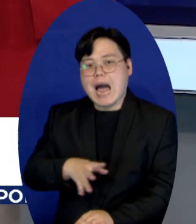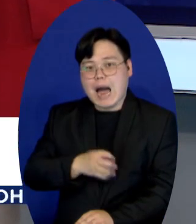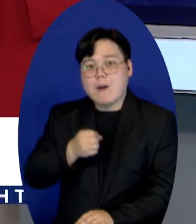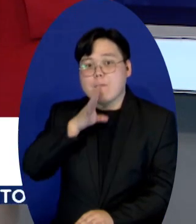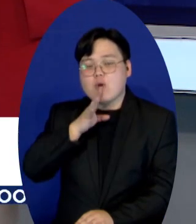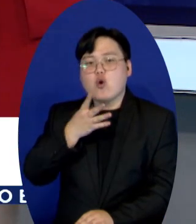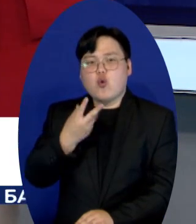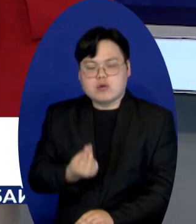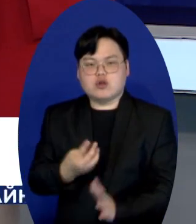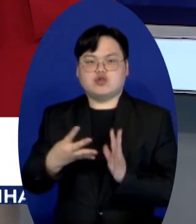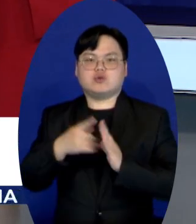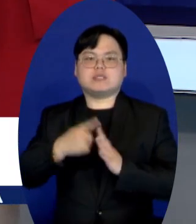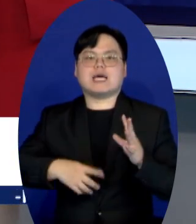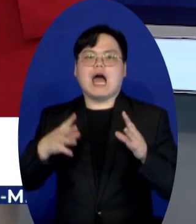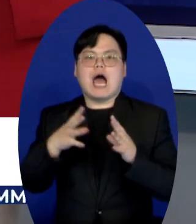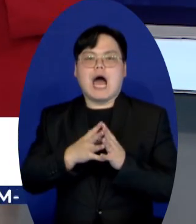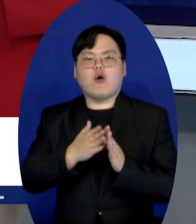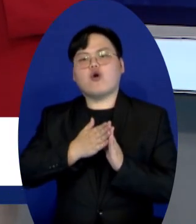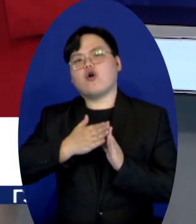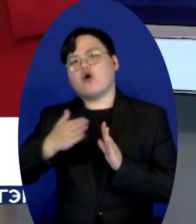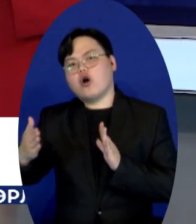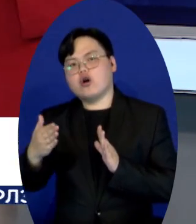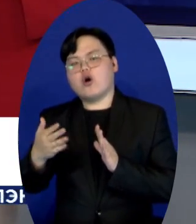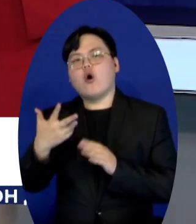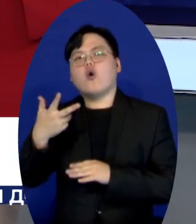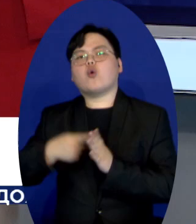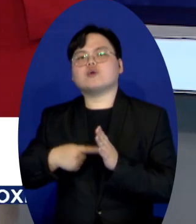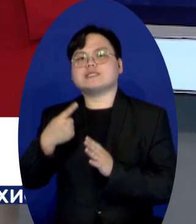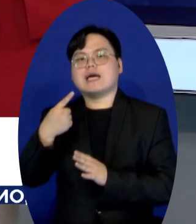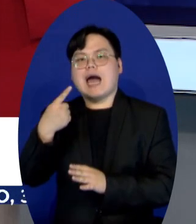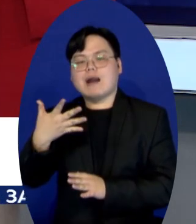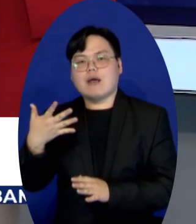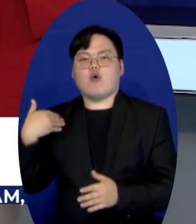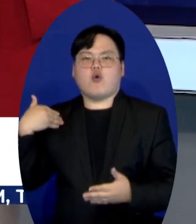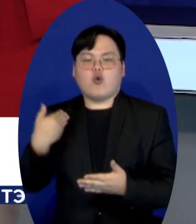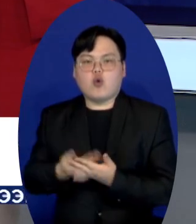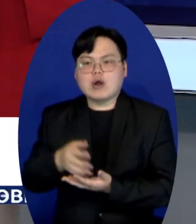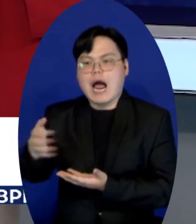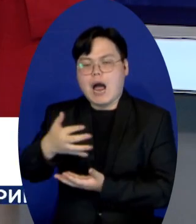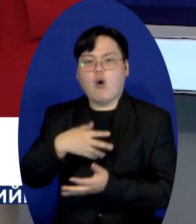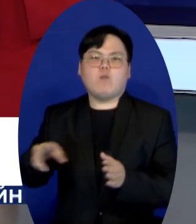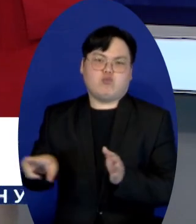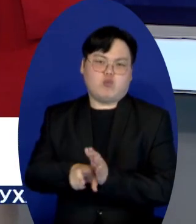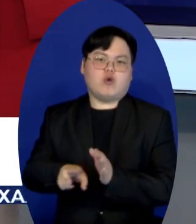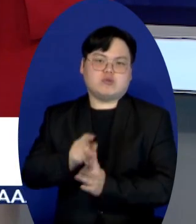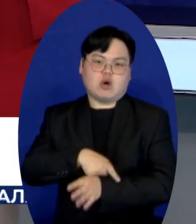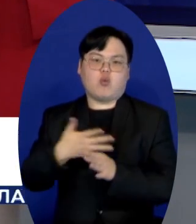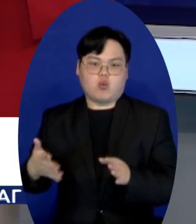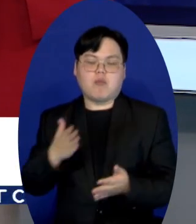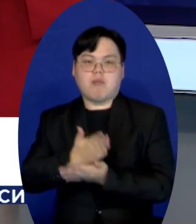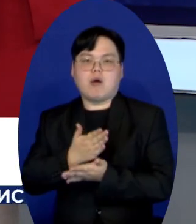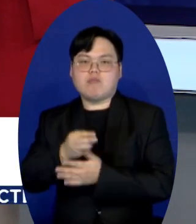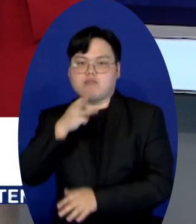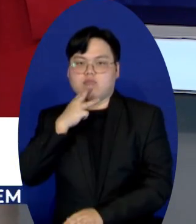буюу за 9-р сарын 10-наас дараа оны 3-р сарын 15-ны өдөр хүртэл одоо түүх боломжтой гэсэн ийм одоо